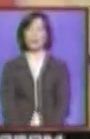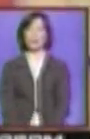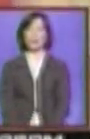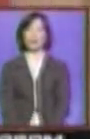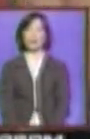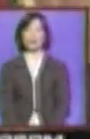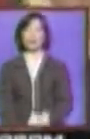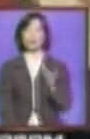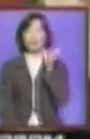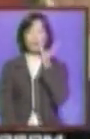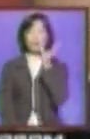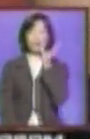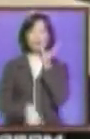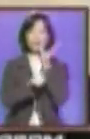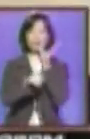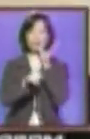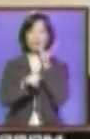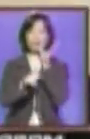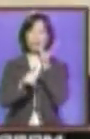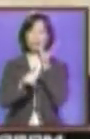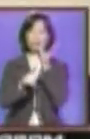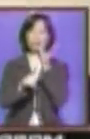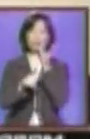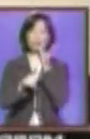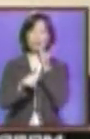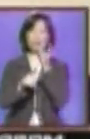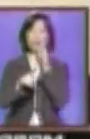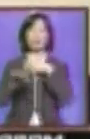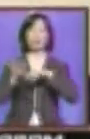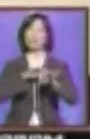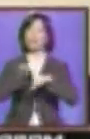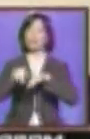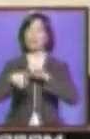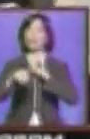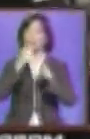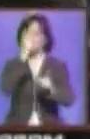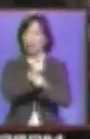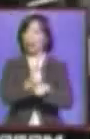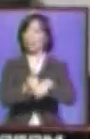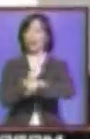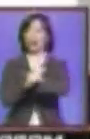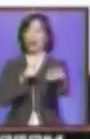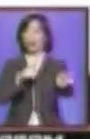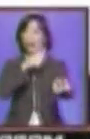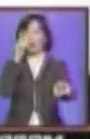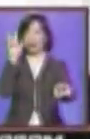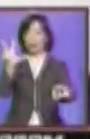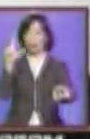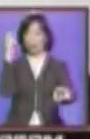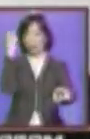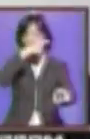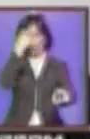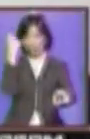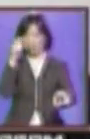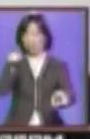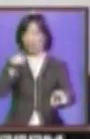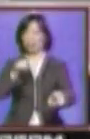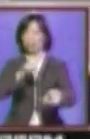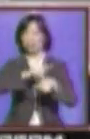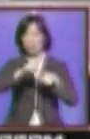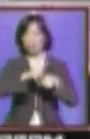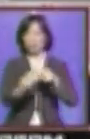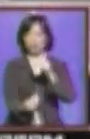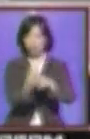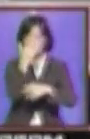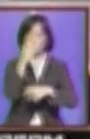affects the future of dinepensahan naman ng ina ng magkakapatid na Tulfo ang kanyang mga anak. Giit ni Mrs. Caridad Tulfo, pinalaki niya si Namon, Rafi, Ben